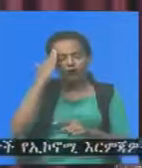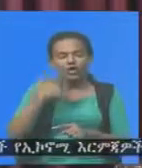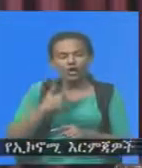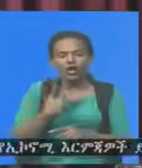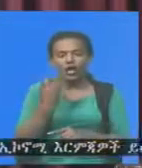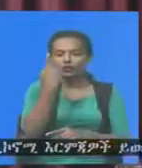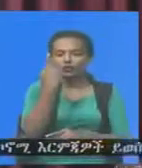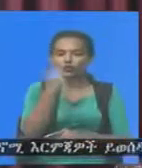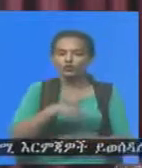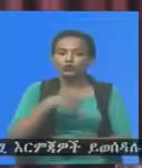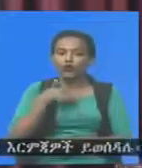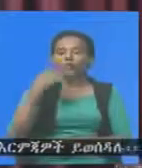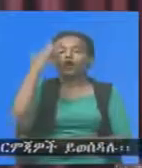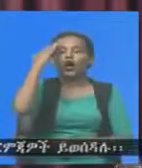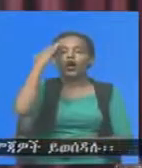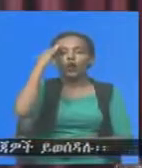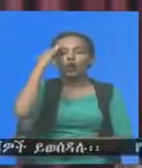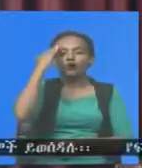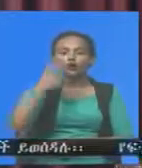ይሄ ብቻ አይደለም